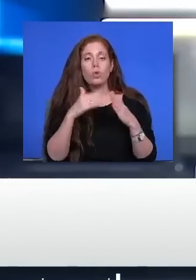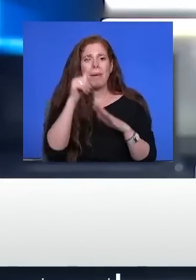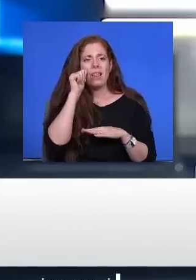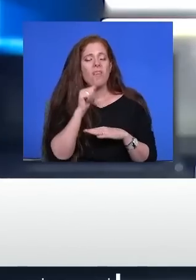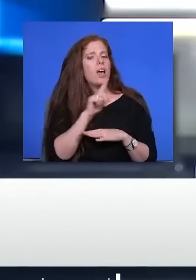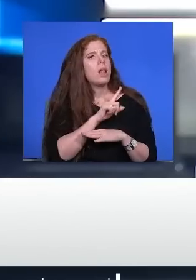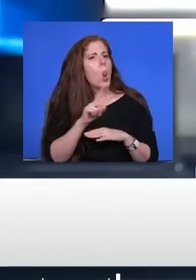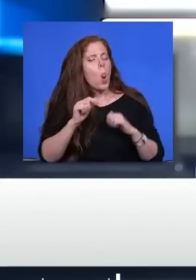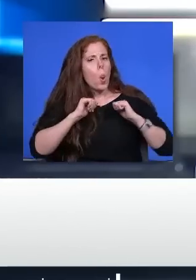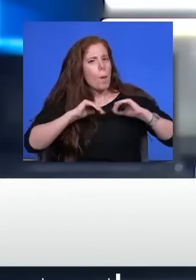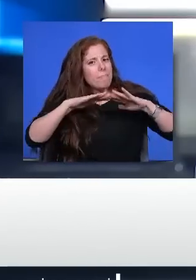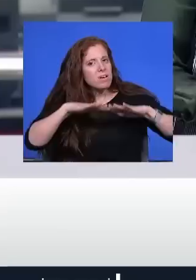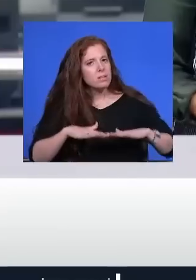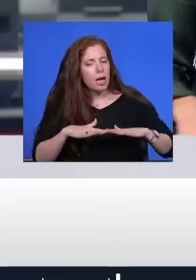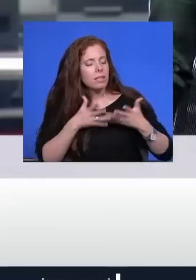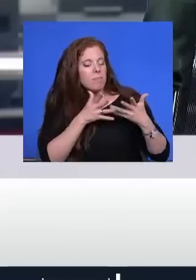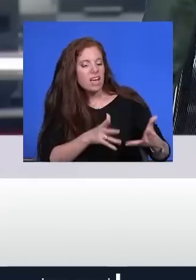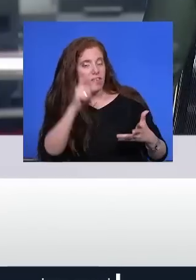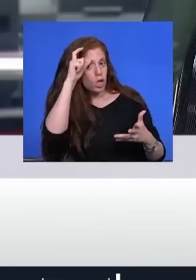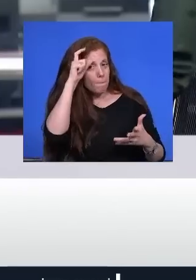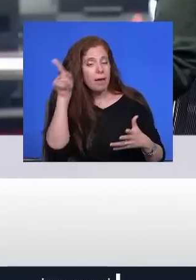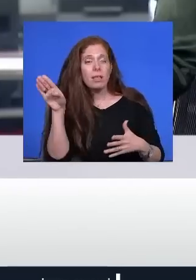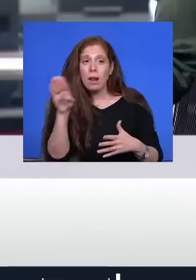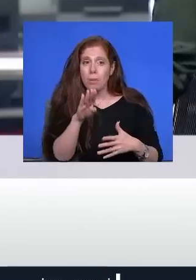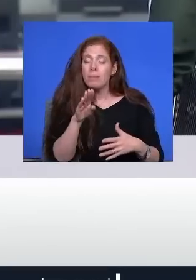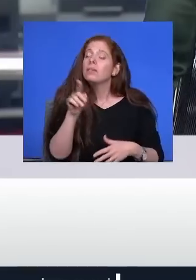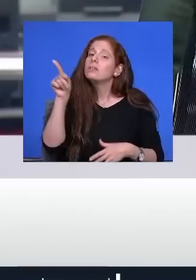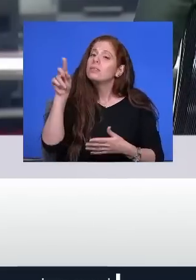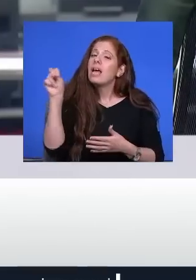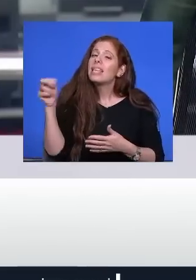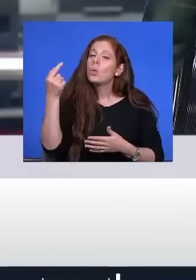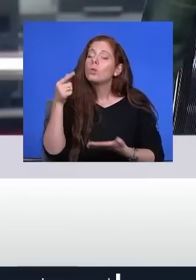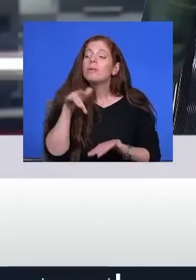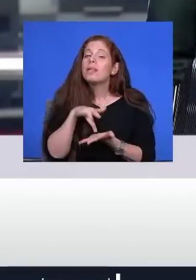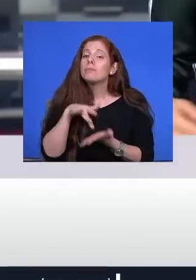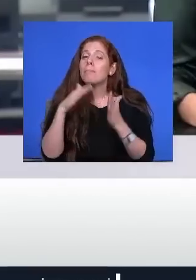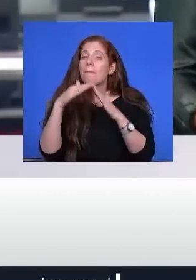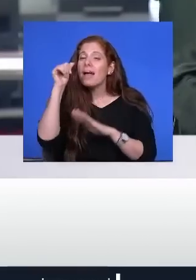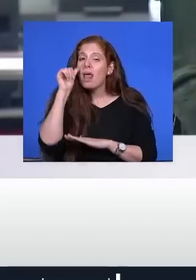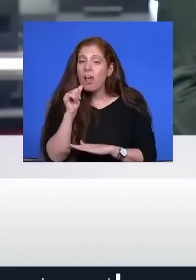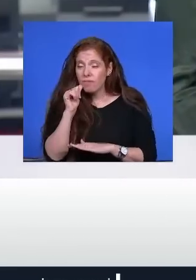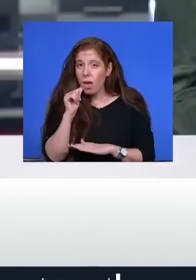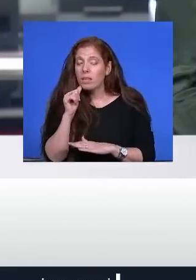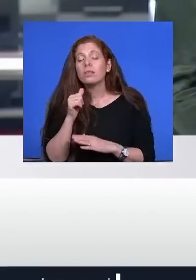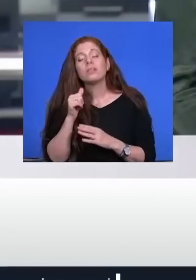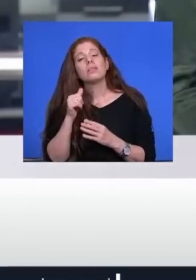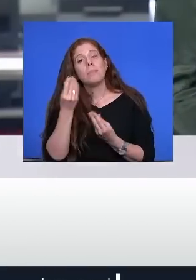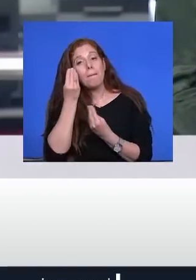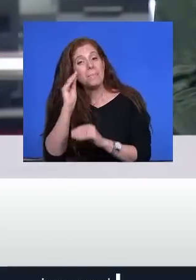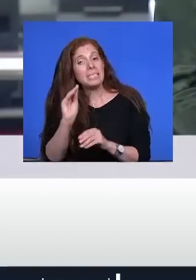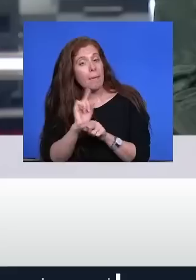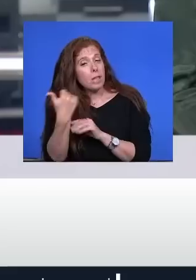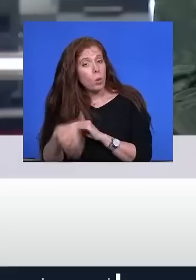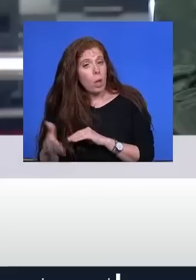את המתקפה של ביידן על נתניהו. נתן גוטמן, אתה בבית הלבן עם המסרים היותר מרוכחים שיוצאים בדקות